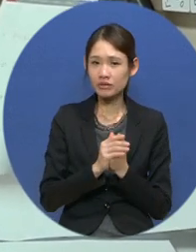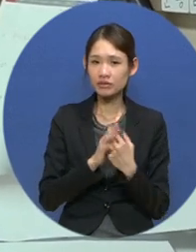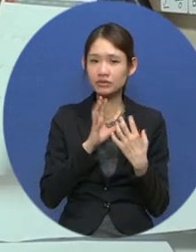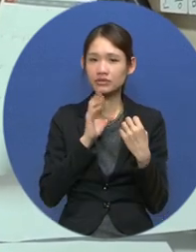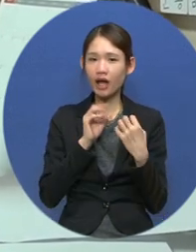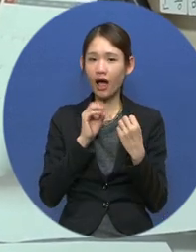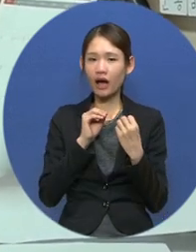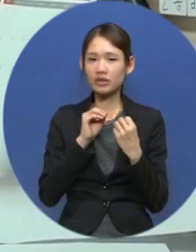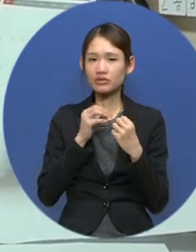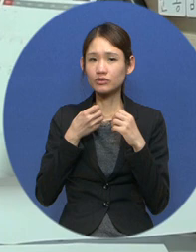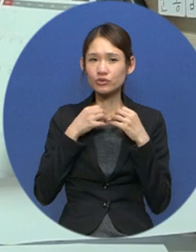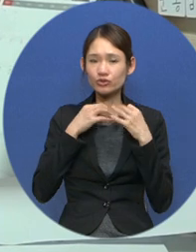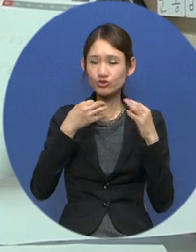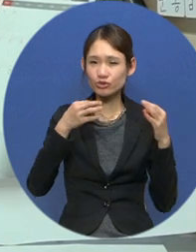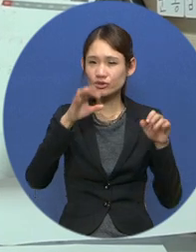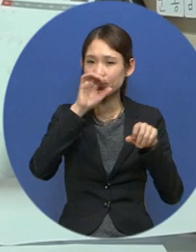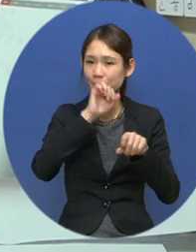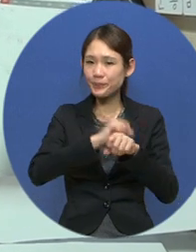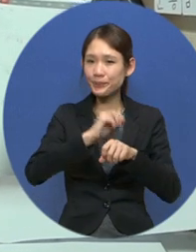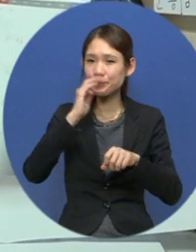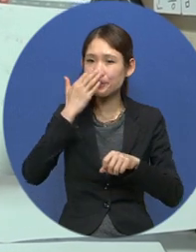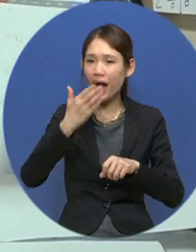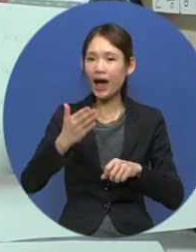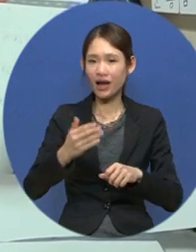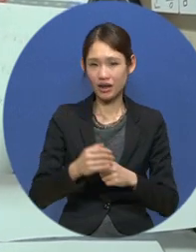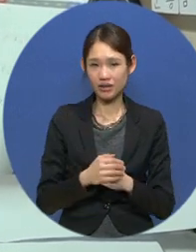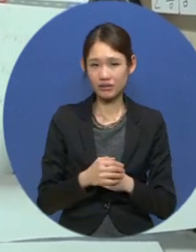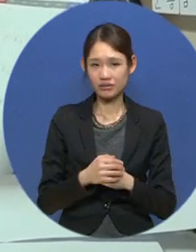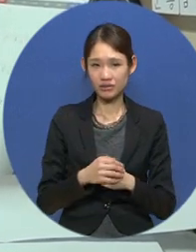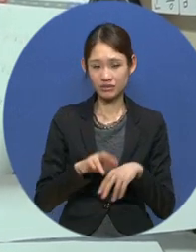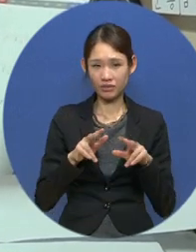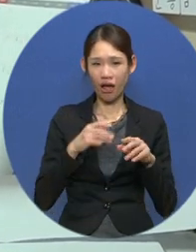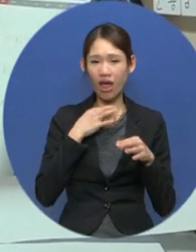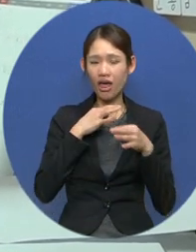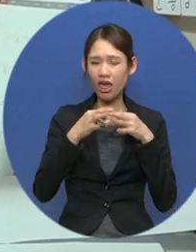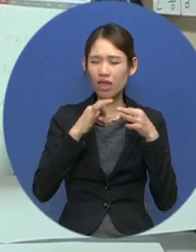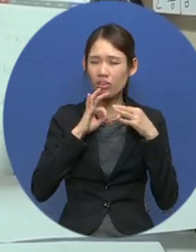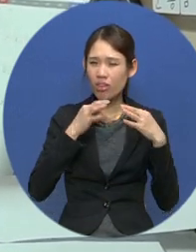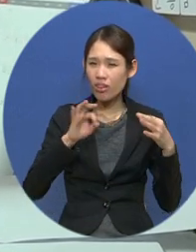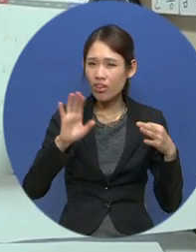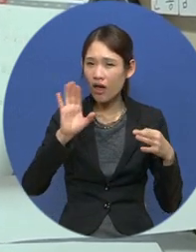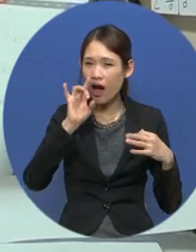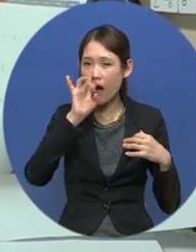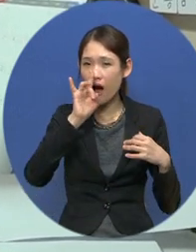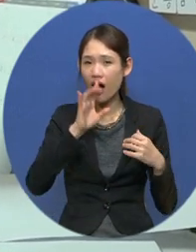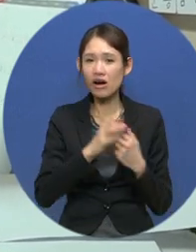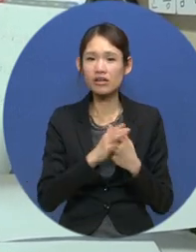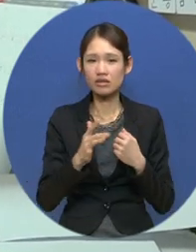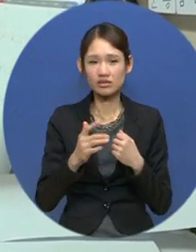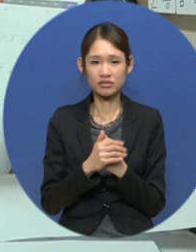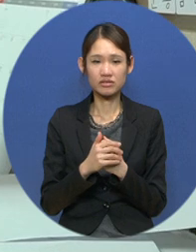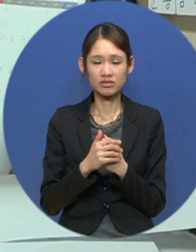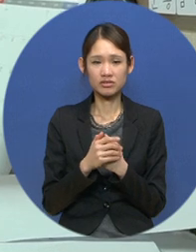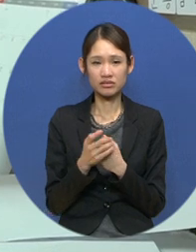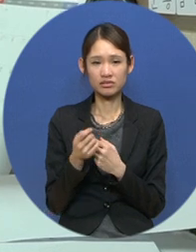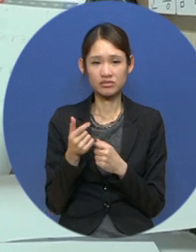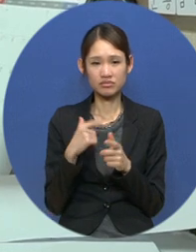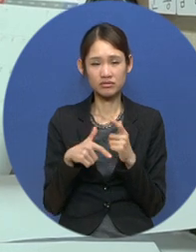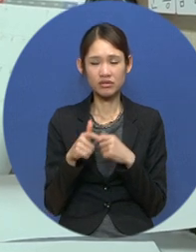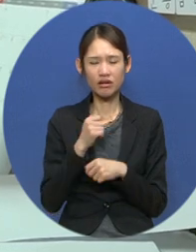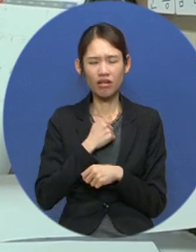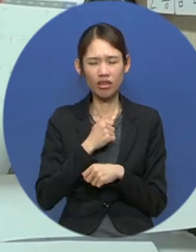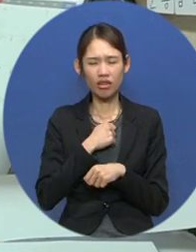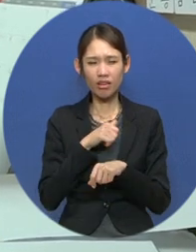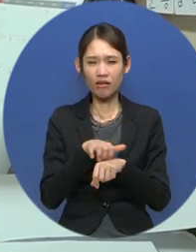대사가 잘 전달해지는데 지금 발음이 잘 안 되어 있으니까 그게 좀